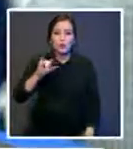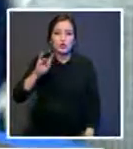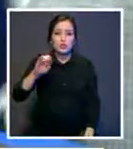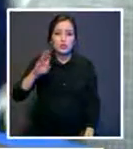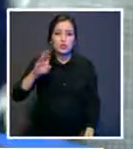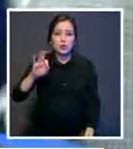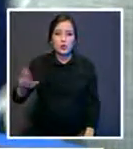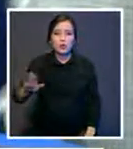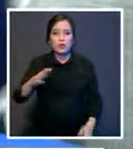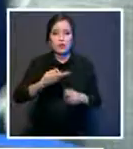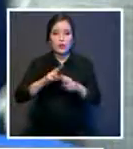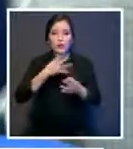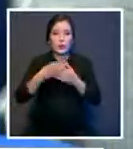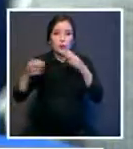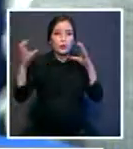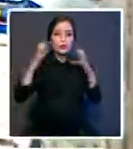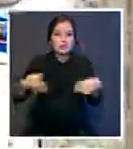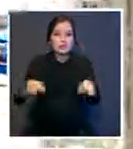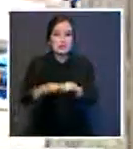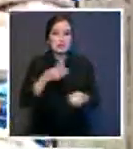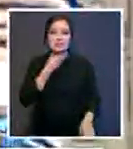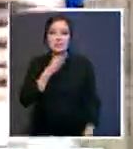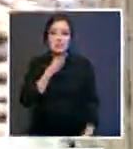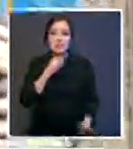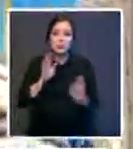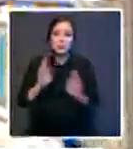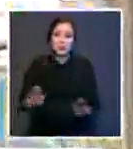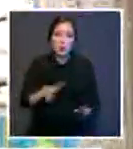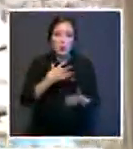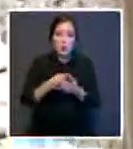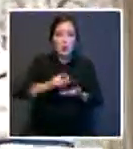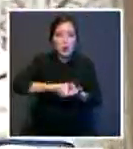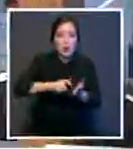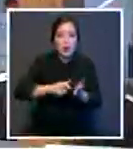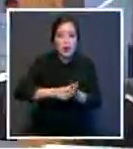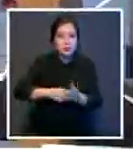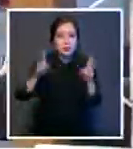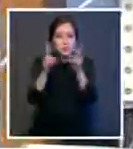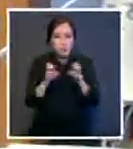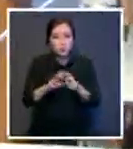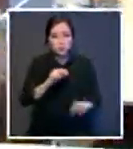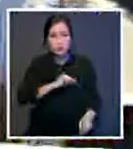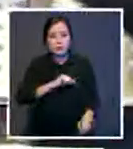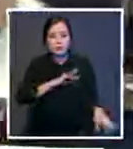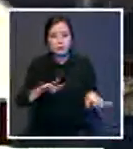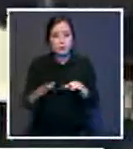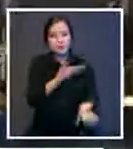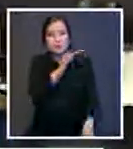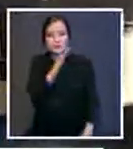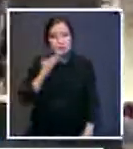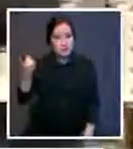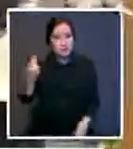радиологиялық институты жабылып, Семейде ғана қалуы полигонның зардабын зерттеу жұмыстарының жүргізілмей жатқанын көрсетеді дейді жиынға